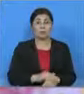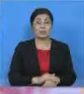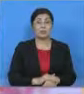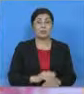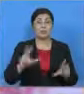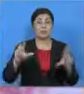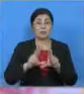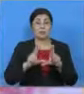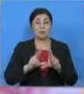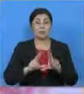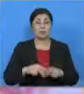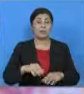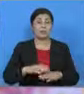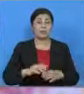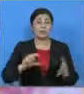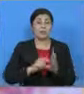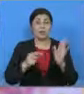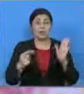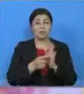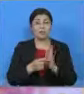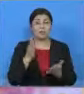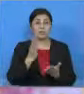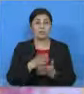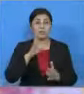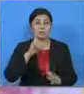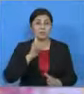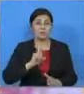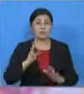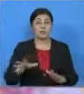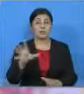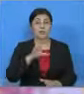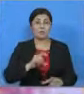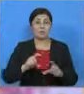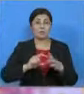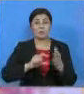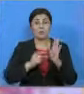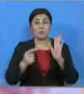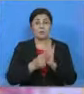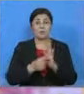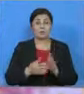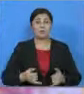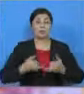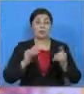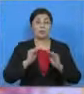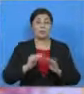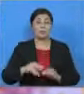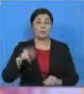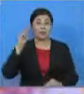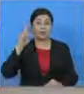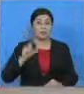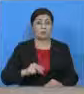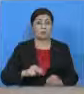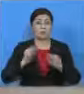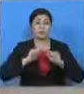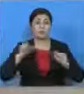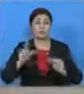мебель в классные кабинеты. Создается комфорт и уют во всех помещениях для учеников и сотрудников школы.